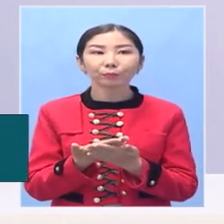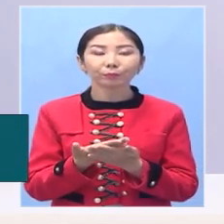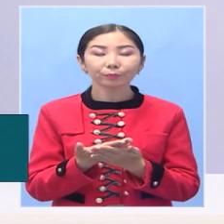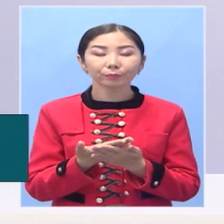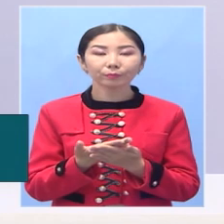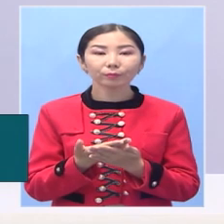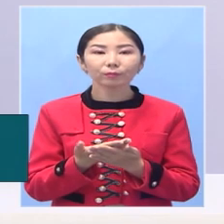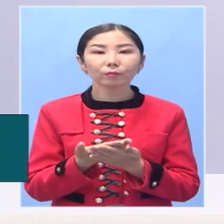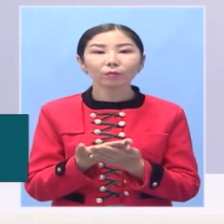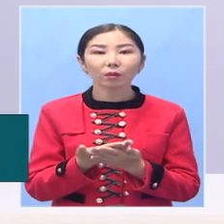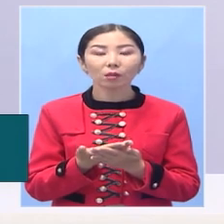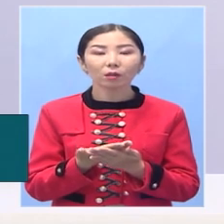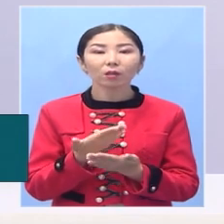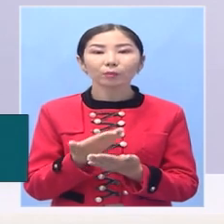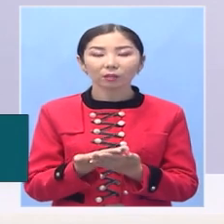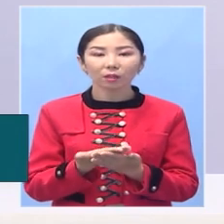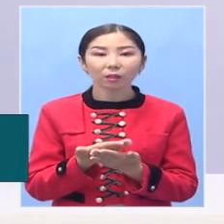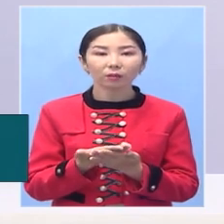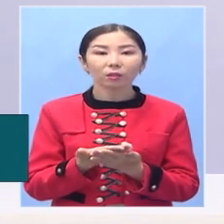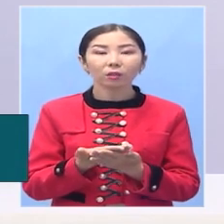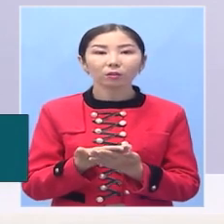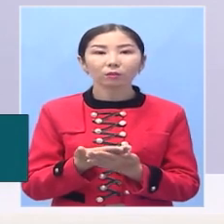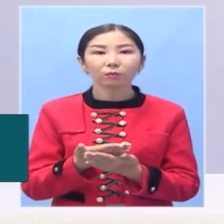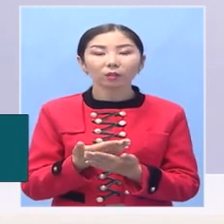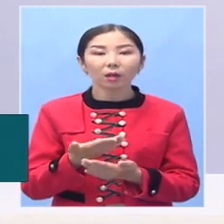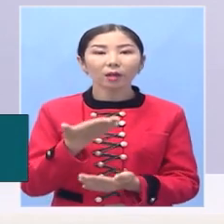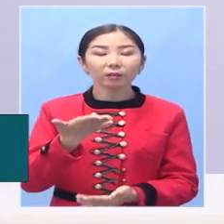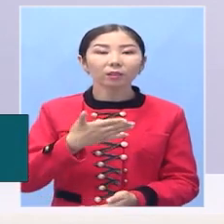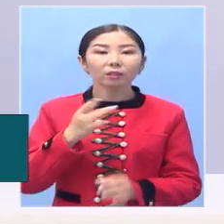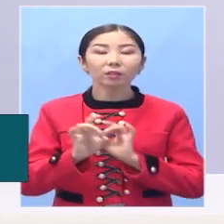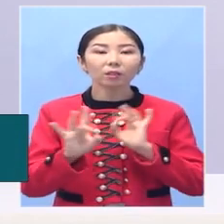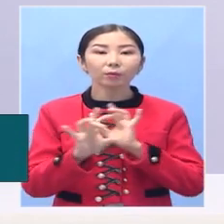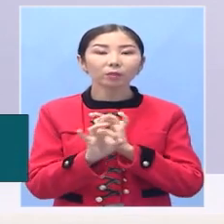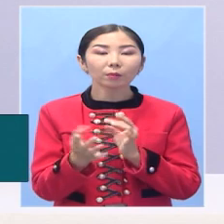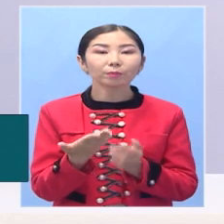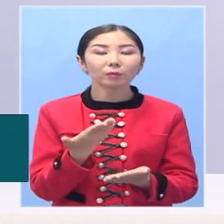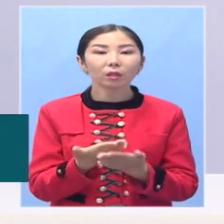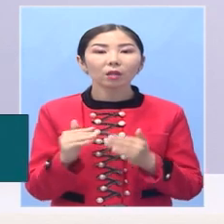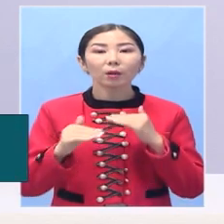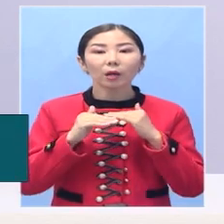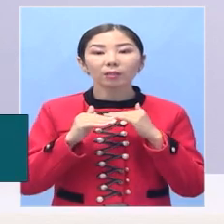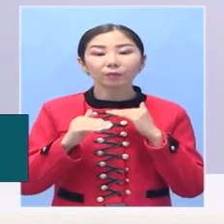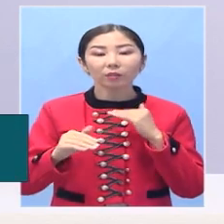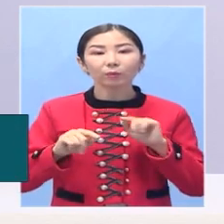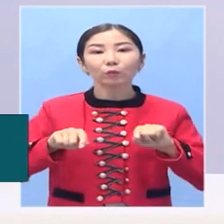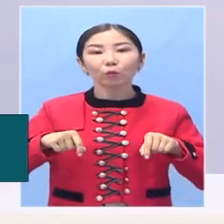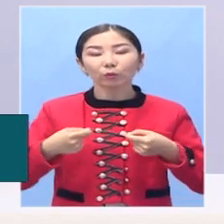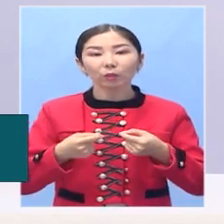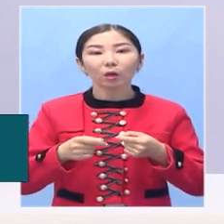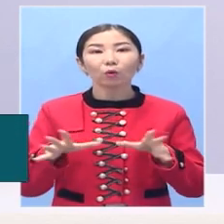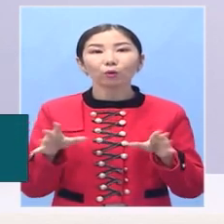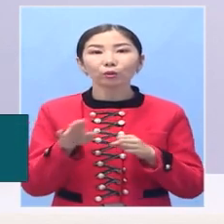қарастырмаған. Мысалы енді түсініктер тілмен айтып кеткенде, мысалы бір асфальт тесіліп қалып, соның орнын